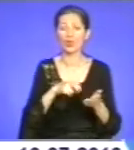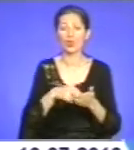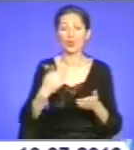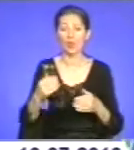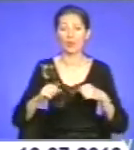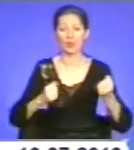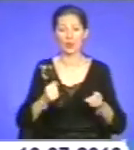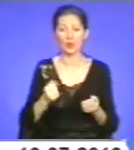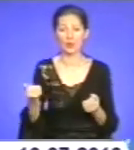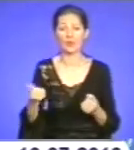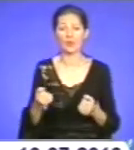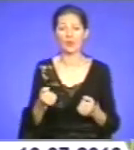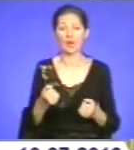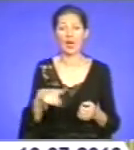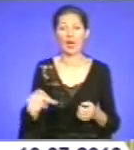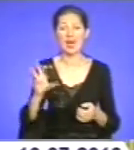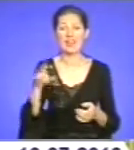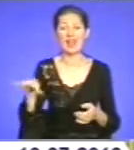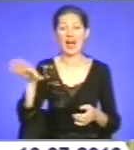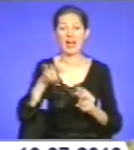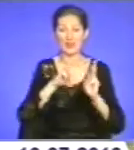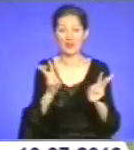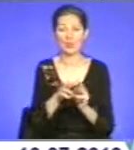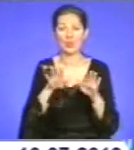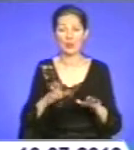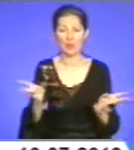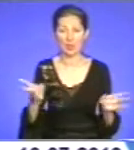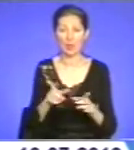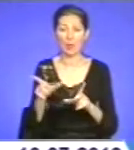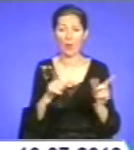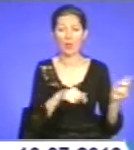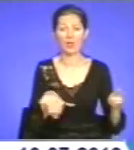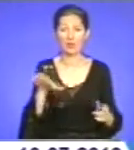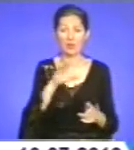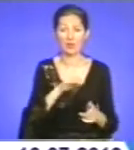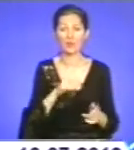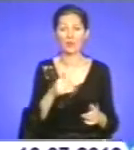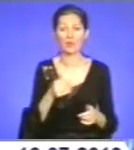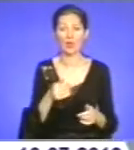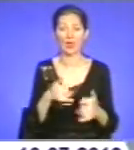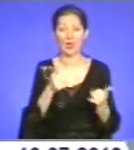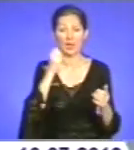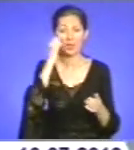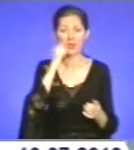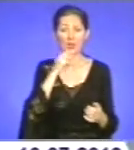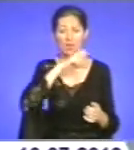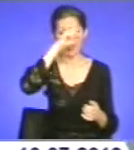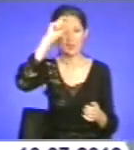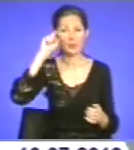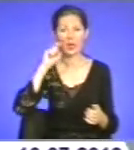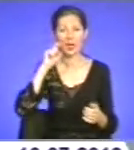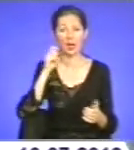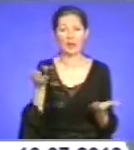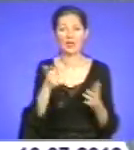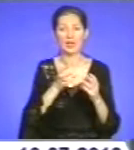бажано всім їхати. Ну то, що для пожилих, то трохи за спека, знаєте. А так, то де